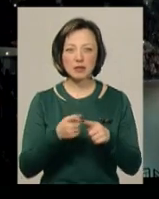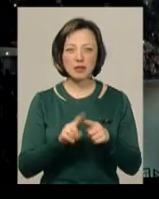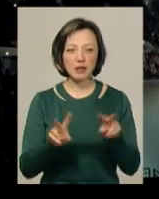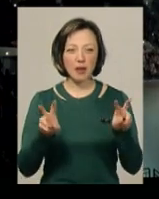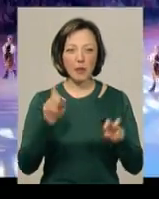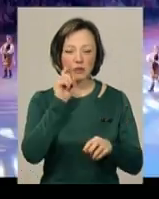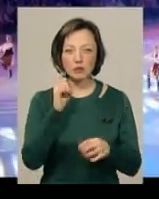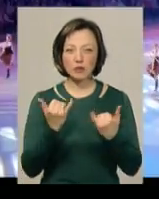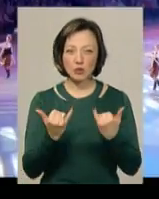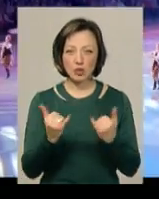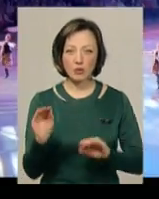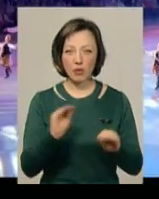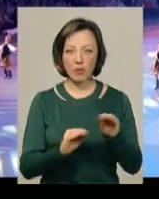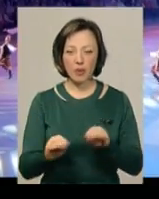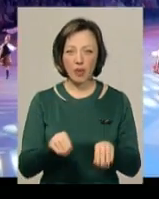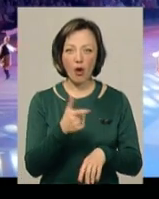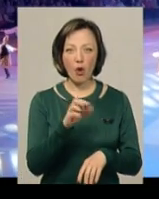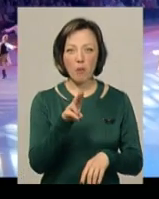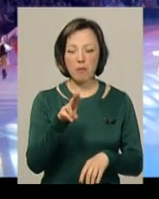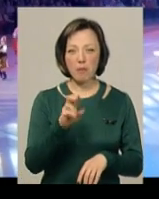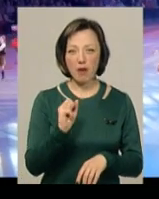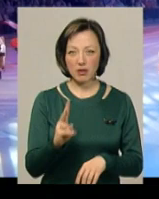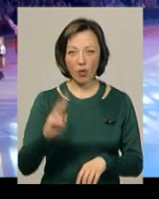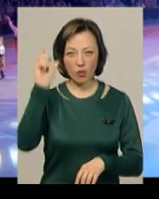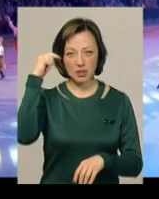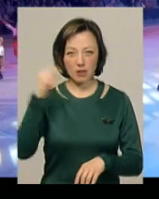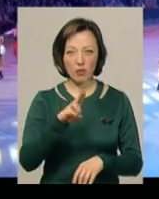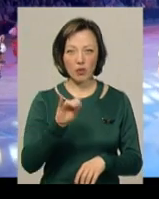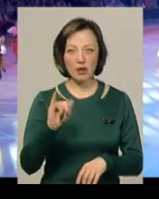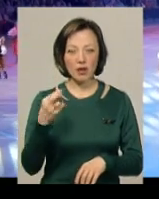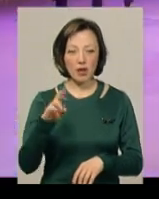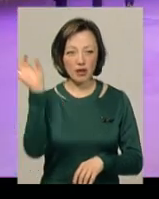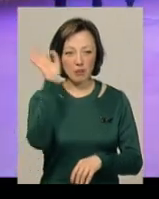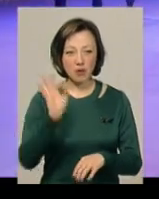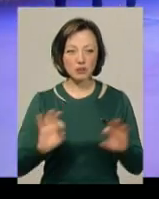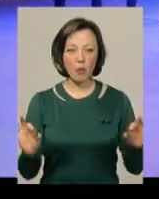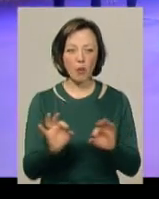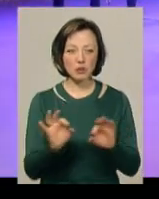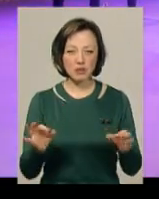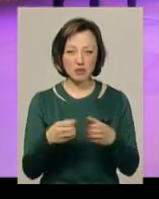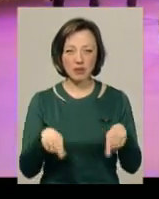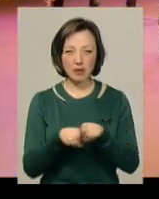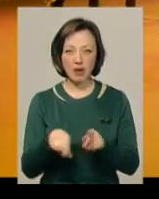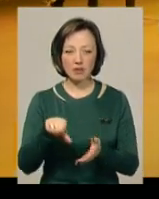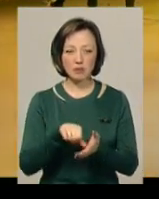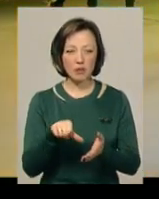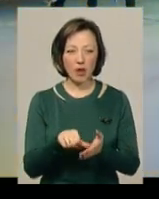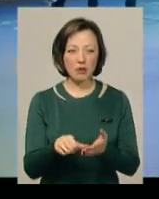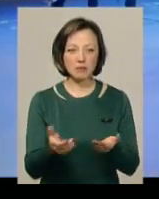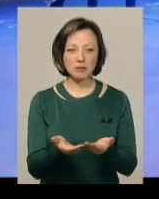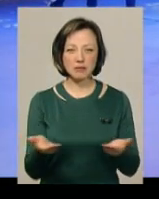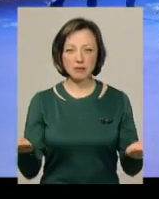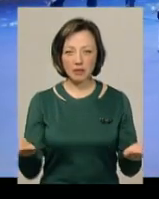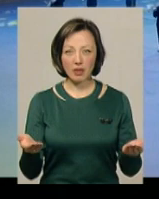в сучасному аранжуванні, гопаку виконанні танцюристів-козаків Поділля. Попері – німецького композитора Ургенса. Так виступав на аренах Кьольна,